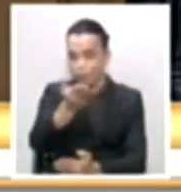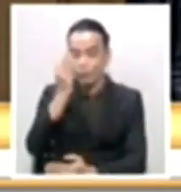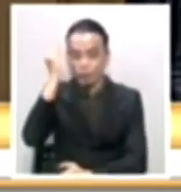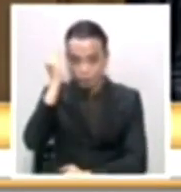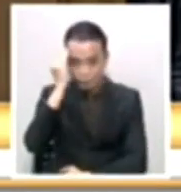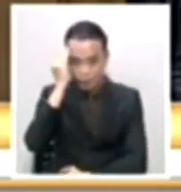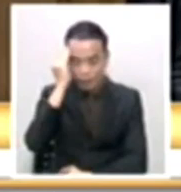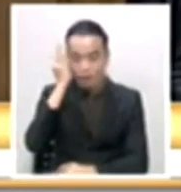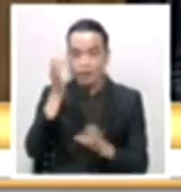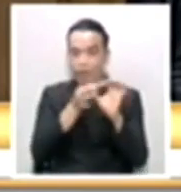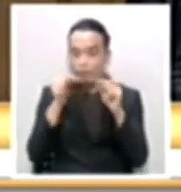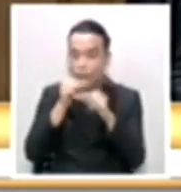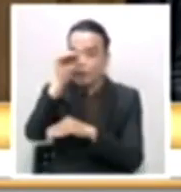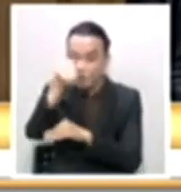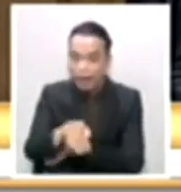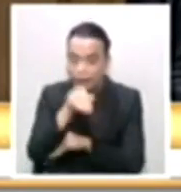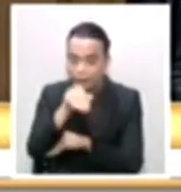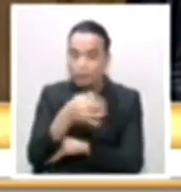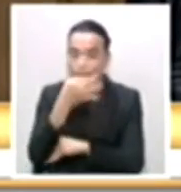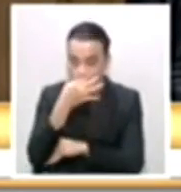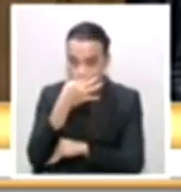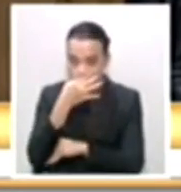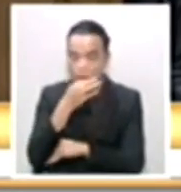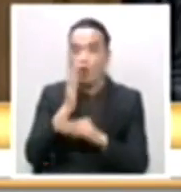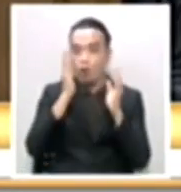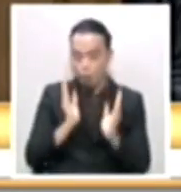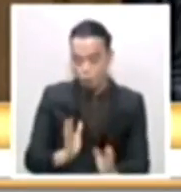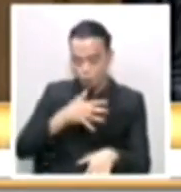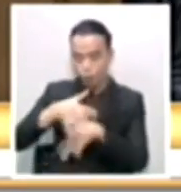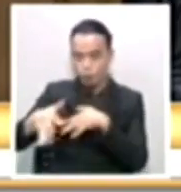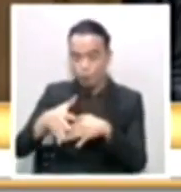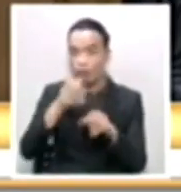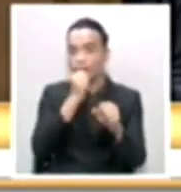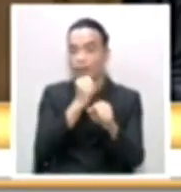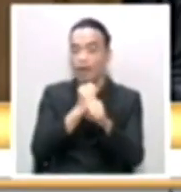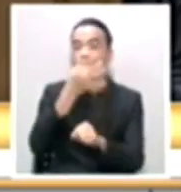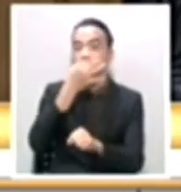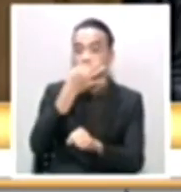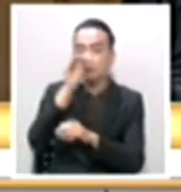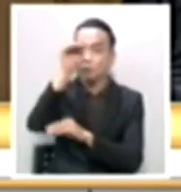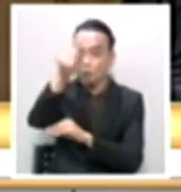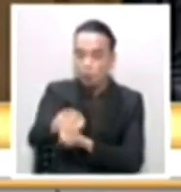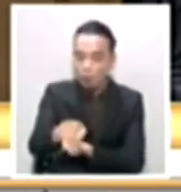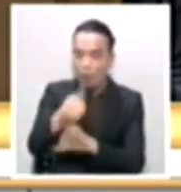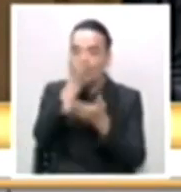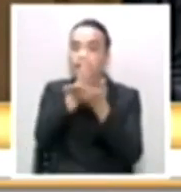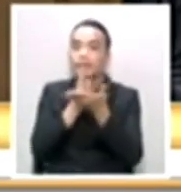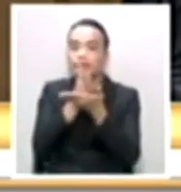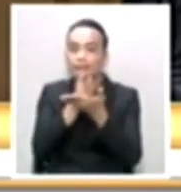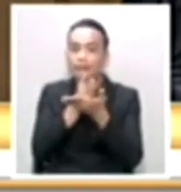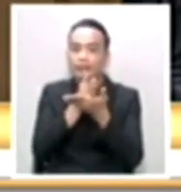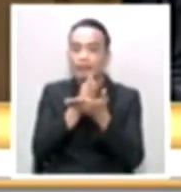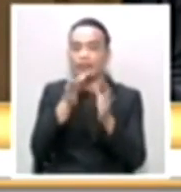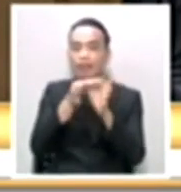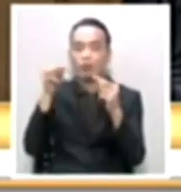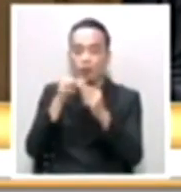อยู่ในเรื่องของการเกษตรประชาชนเกือบครึ่งประเทศเราทำเรื่องของการเกษตรอยู่อย่างไรก็ตามผลผลการเกษตรของเ